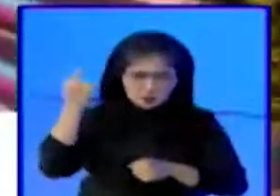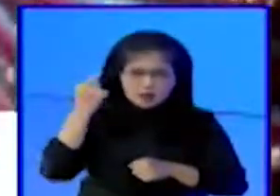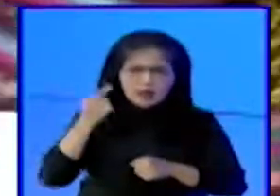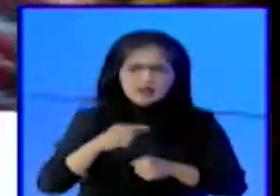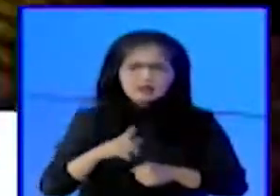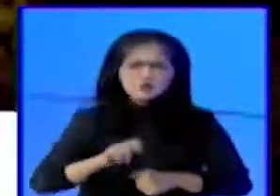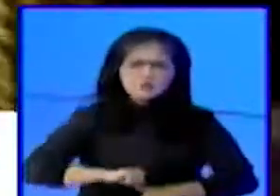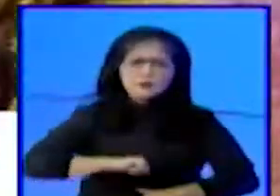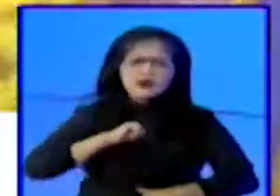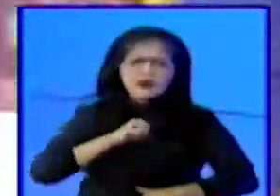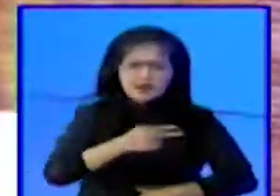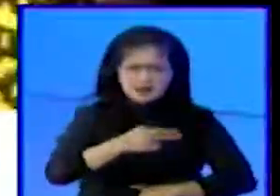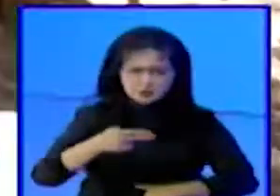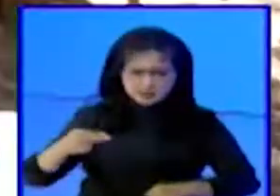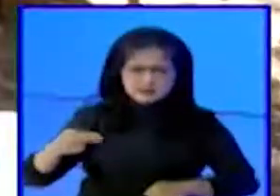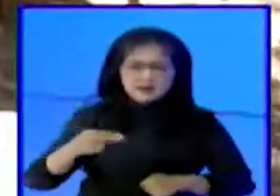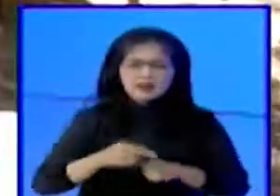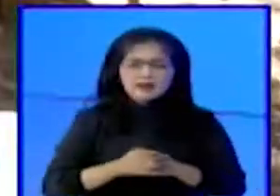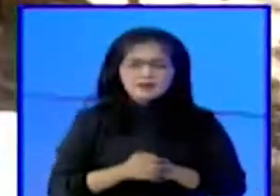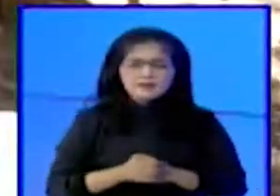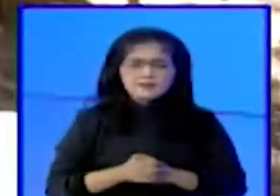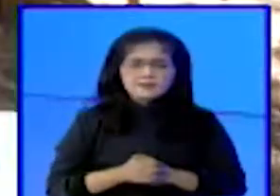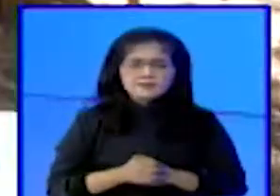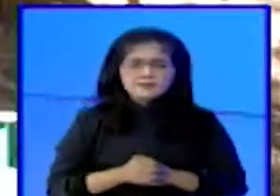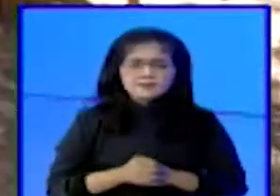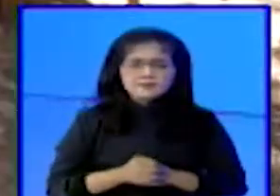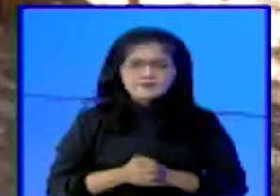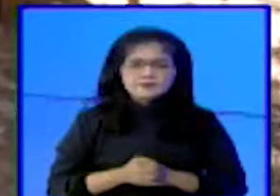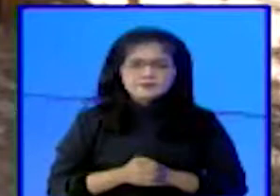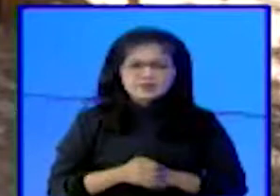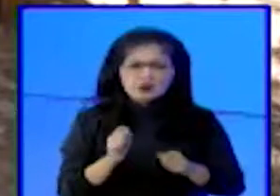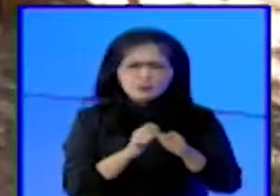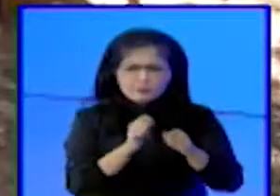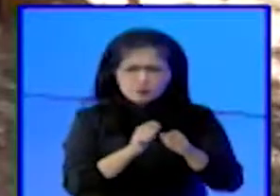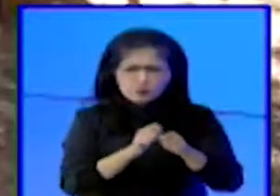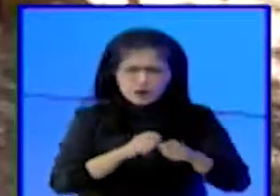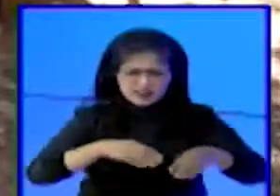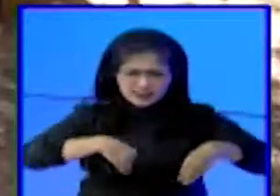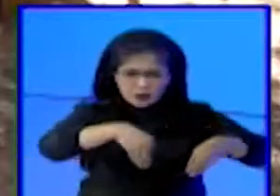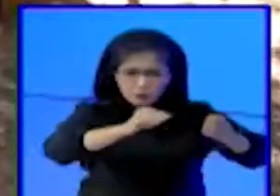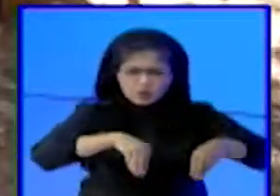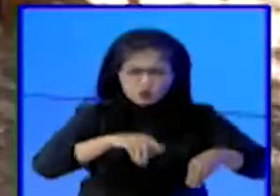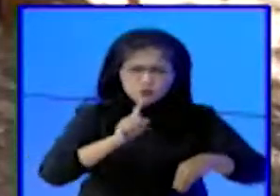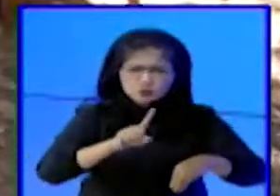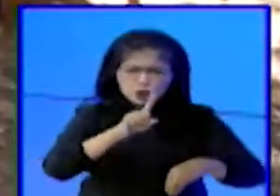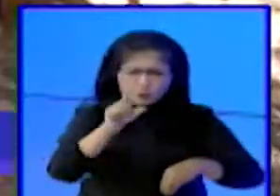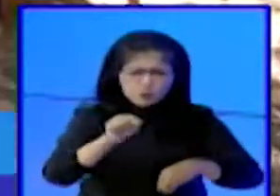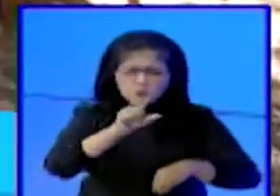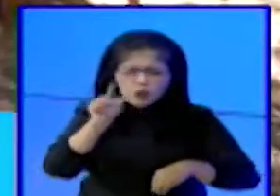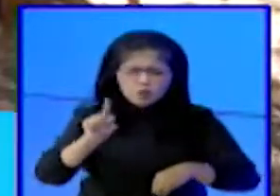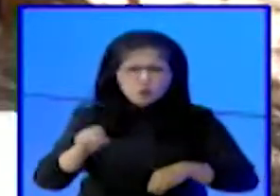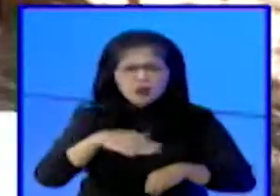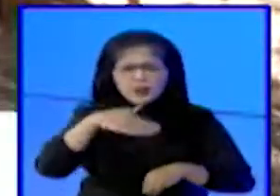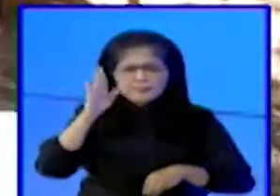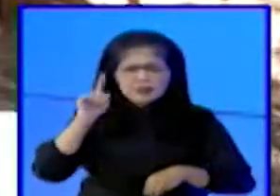kebanggaan Indonesia. Tak mudah membuat kain tenun seperti ini, butuh waktu berbulan-bulan lamanya. Bahkan untuk mempelajari,